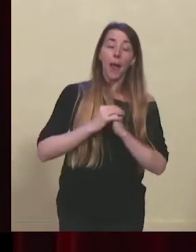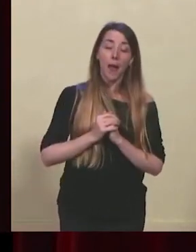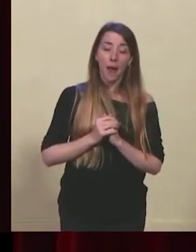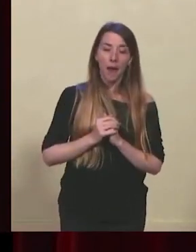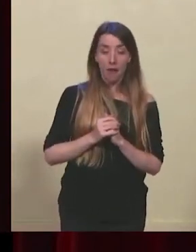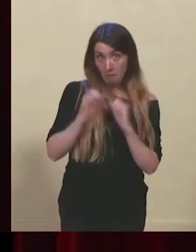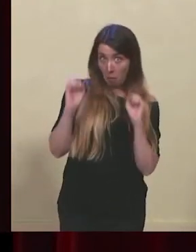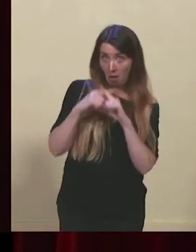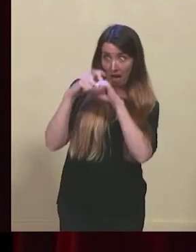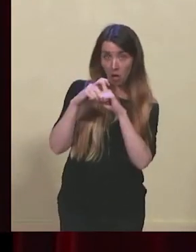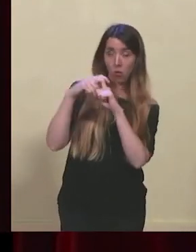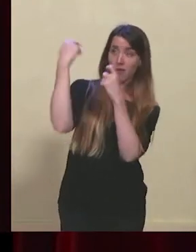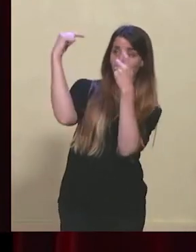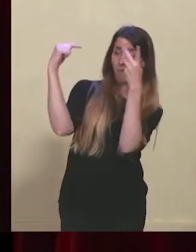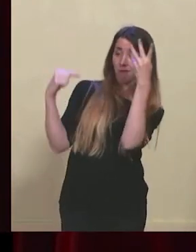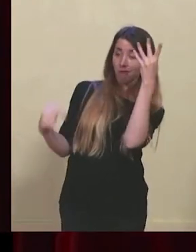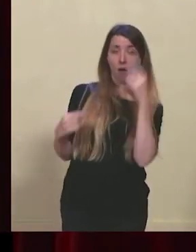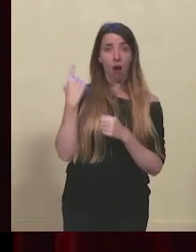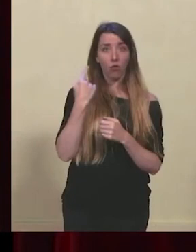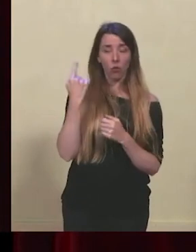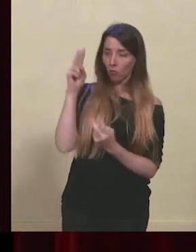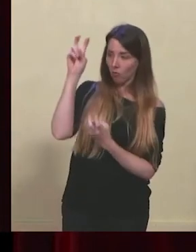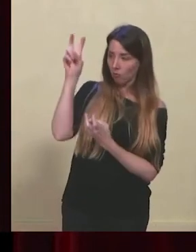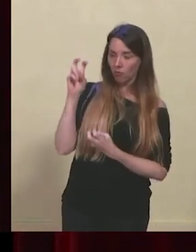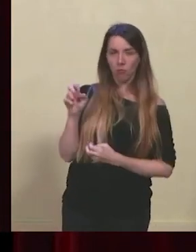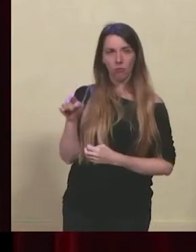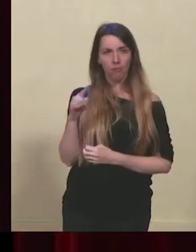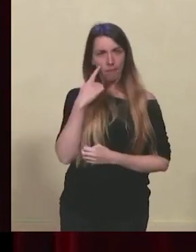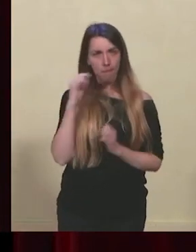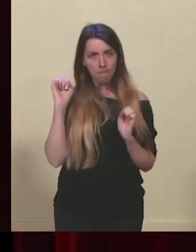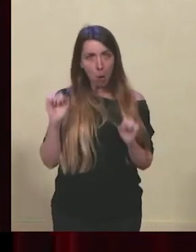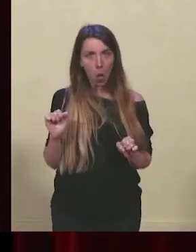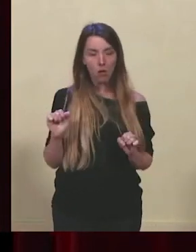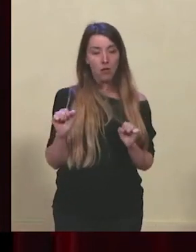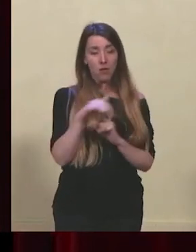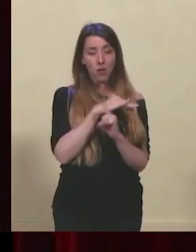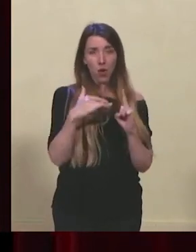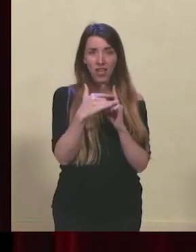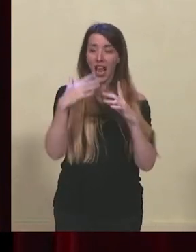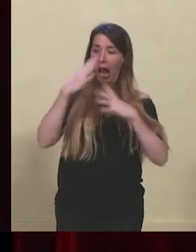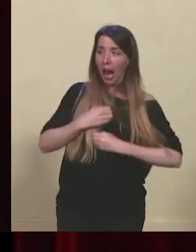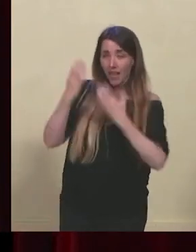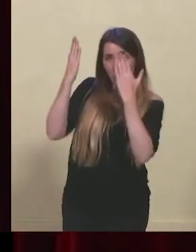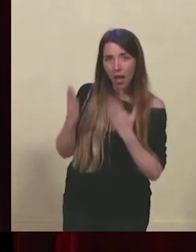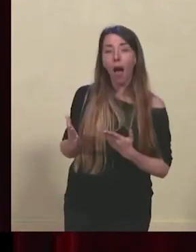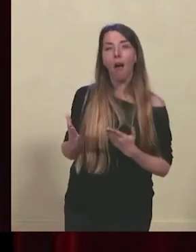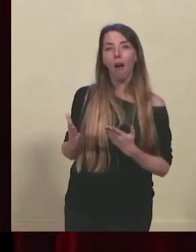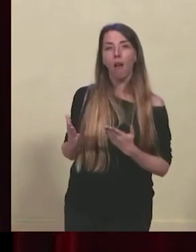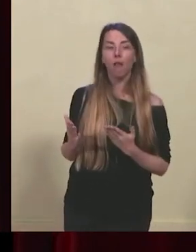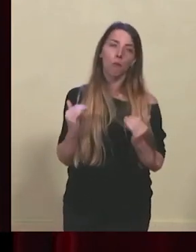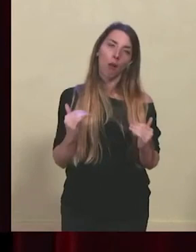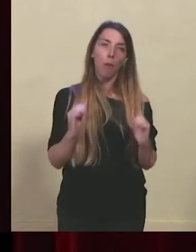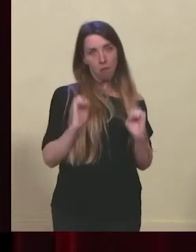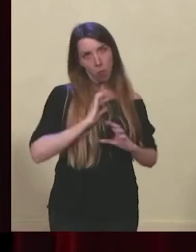Donc on peut faire ce calcul tout là. Mais en fait, à chaque fois, on se dit, mais bon, si ça, c'est possible... Si cette société tolère ça, elle peut bien tolérer un revenu pour tout le monde